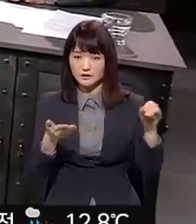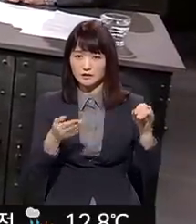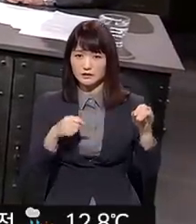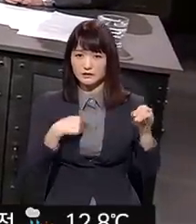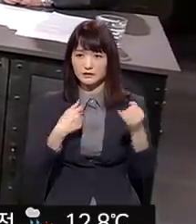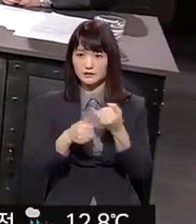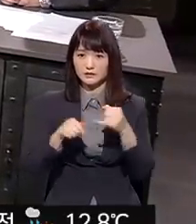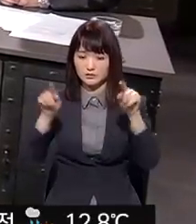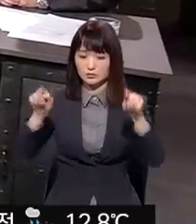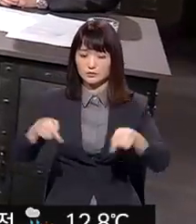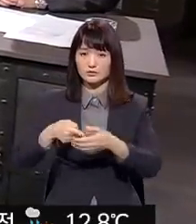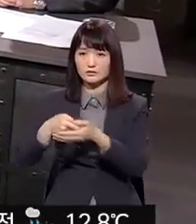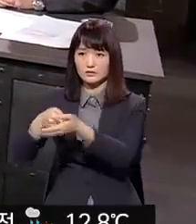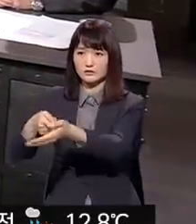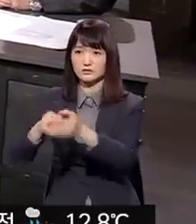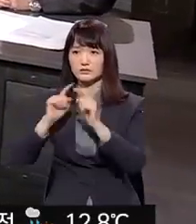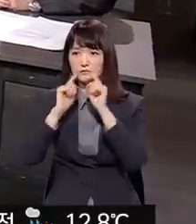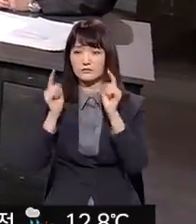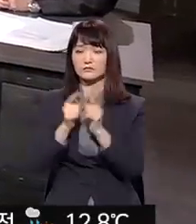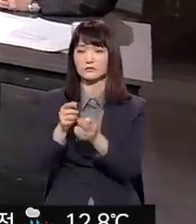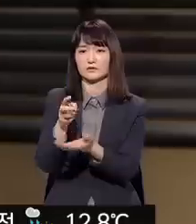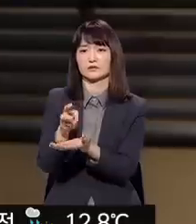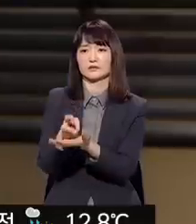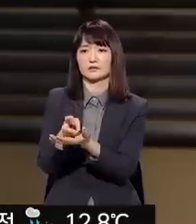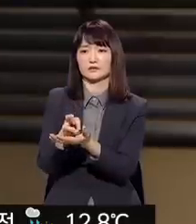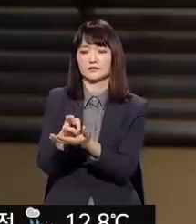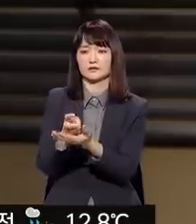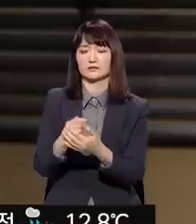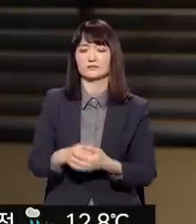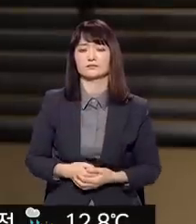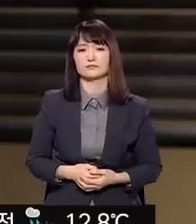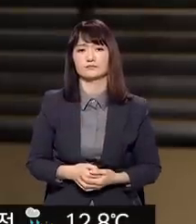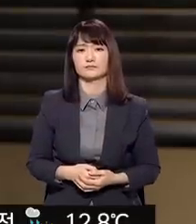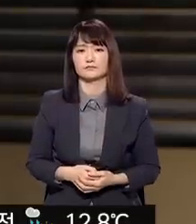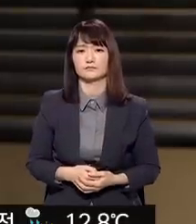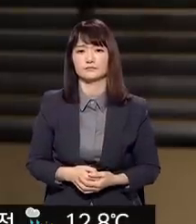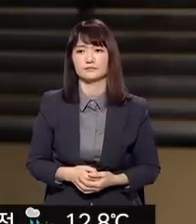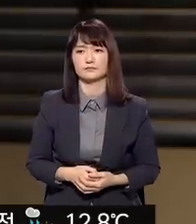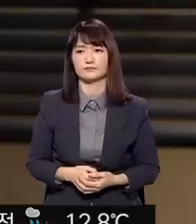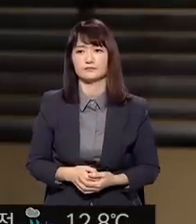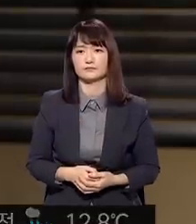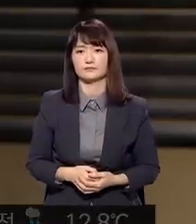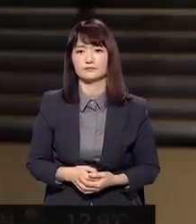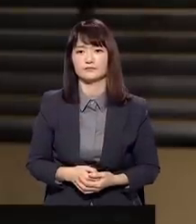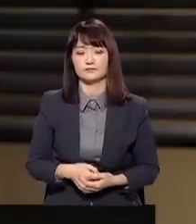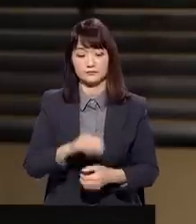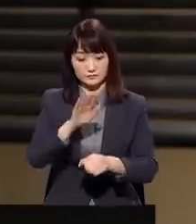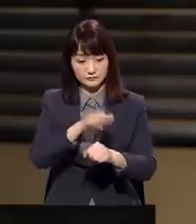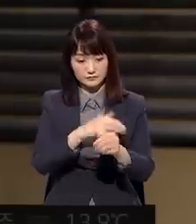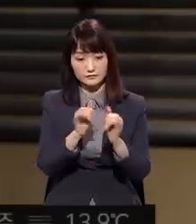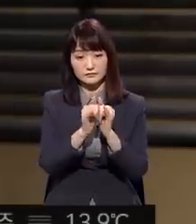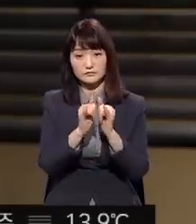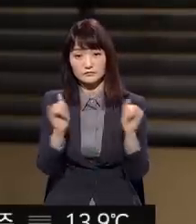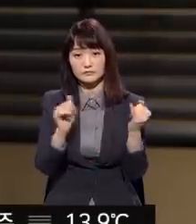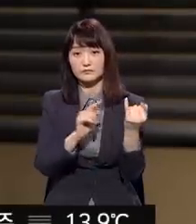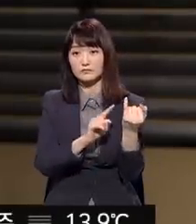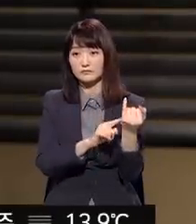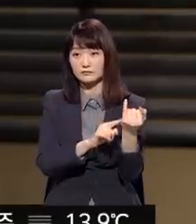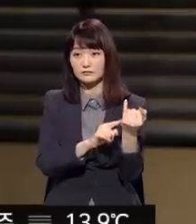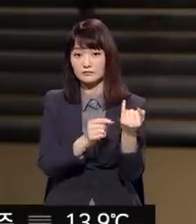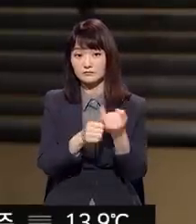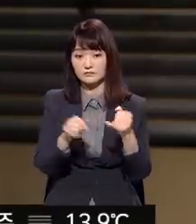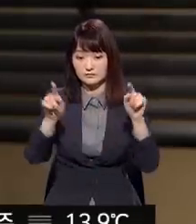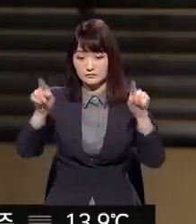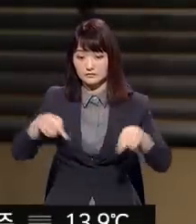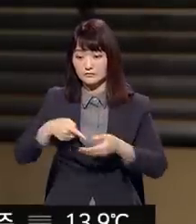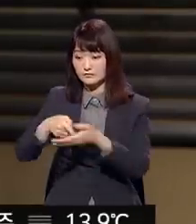민법상으로는 유책주의입니다. 파탄주의가 아니라 유책주의이기 때문에 어떤 잘못을 한 사람은 그 이혼을